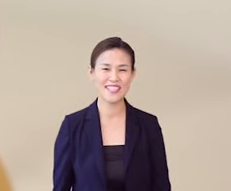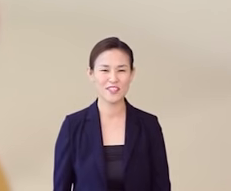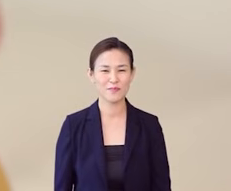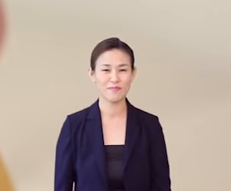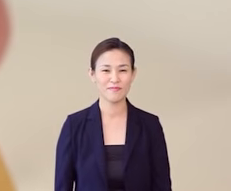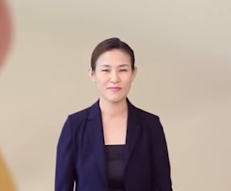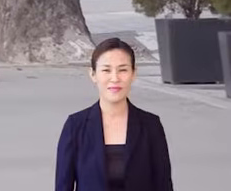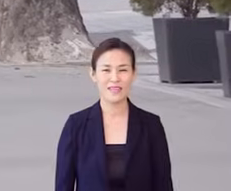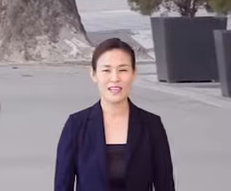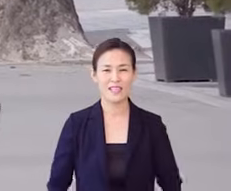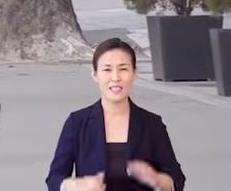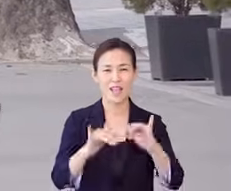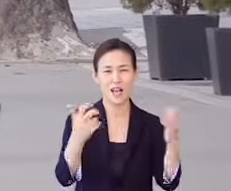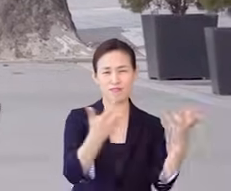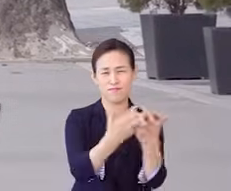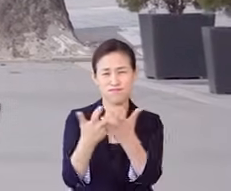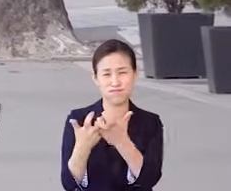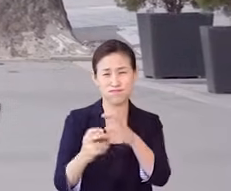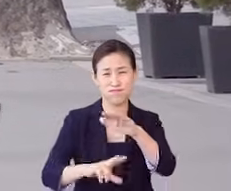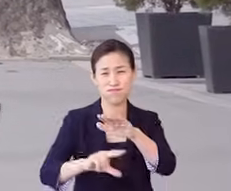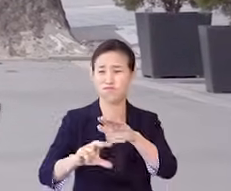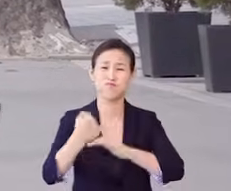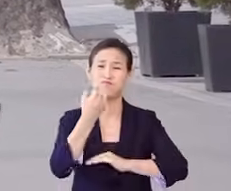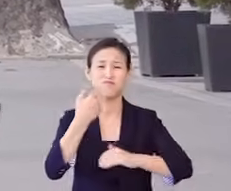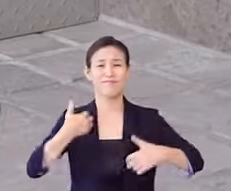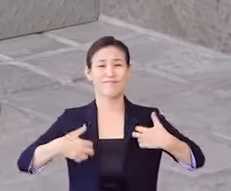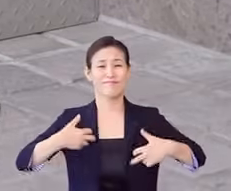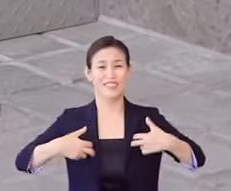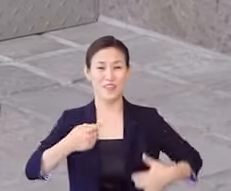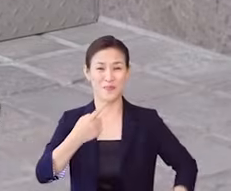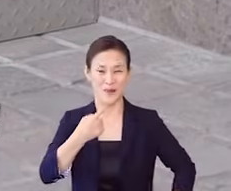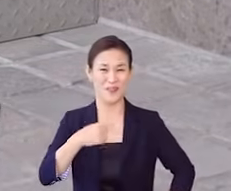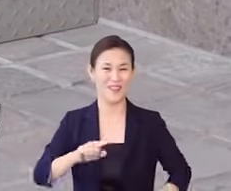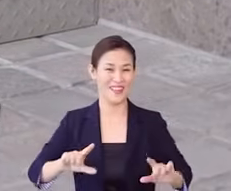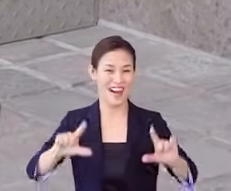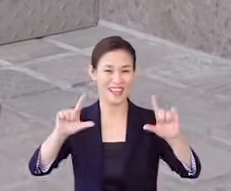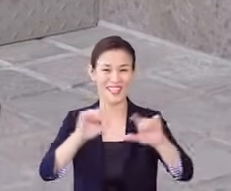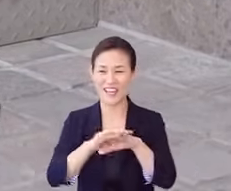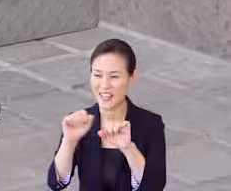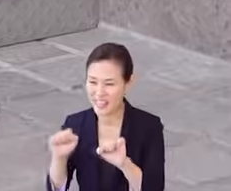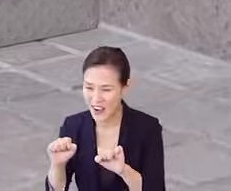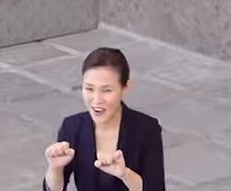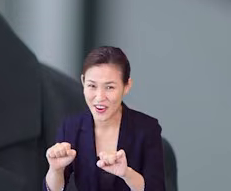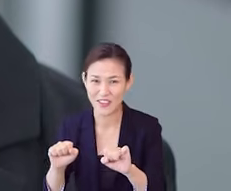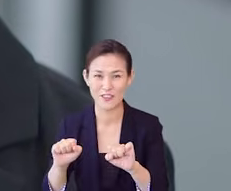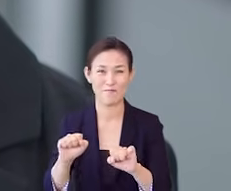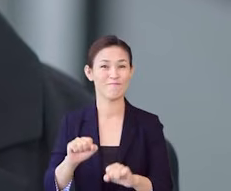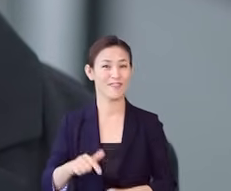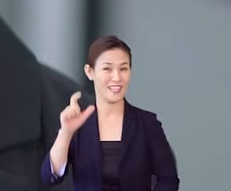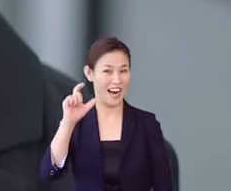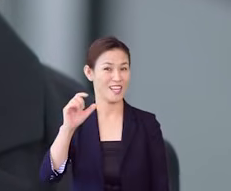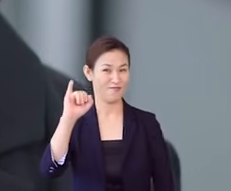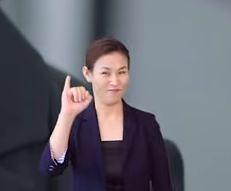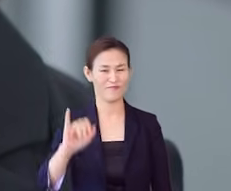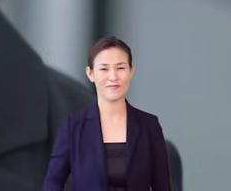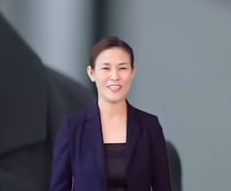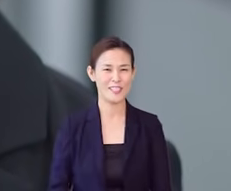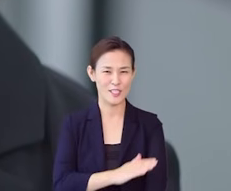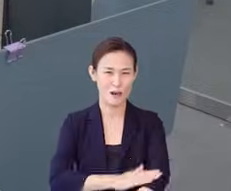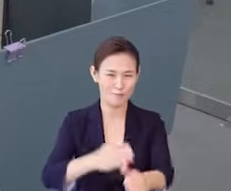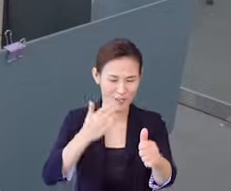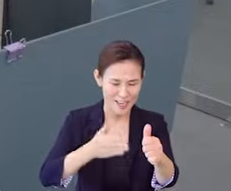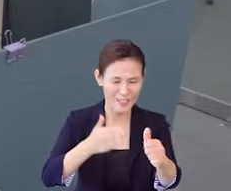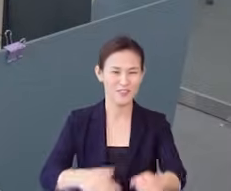어떡해. 북적대는 지하철도 마냥 즐겁기만 했던 첫 출근길. 안녕하세요.